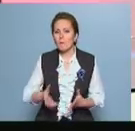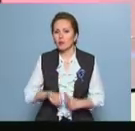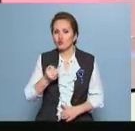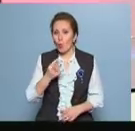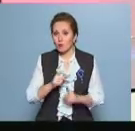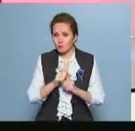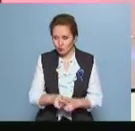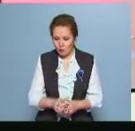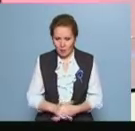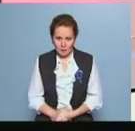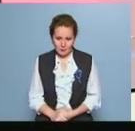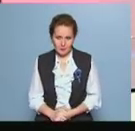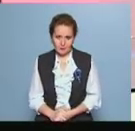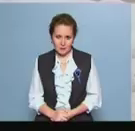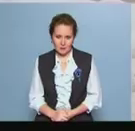Роман Вагинов.